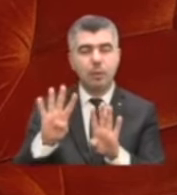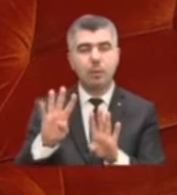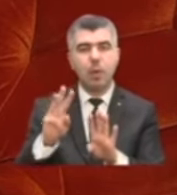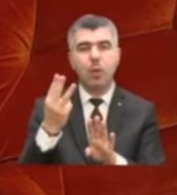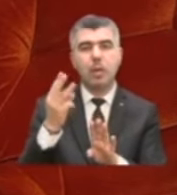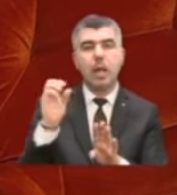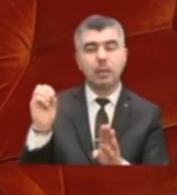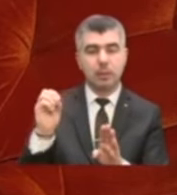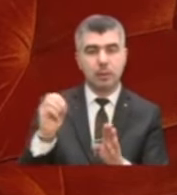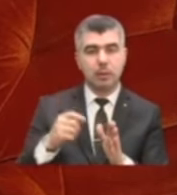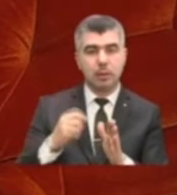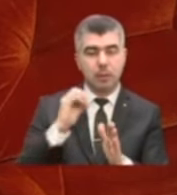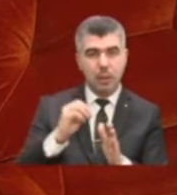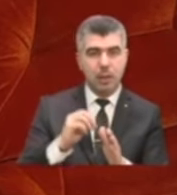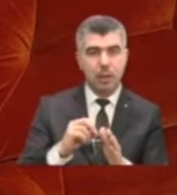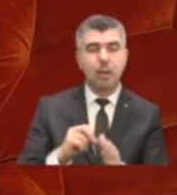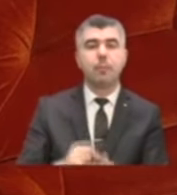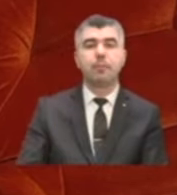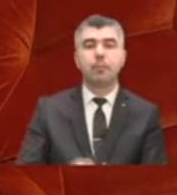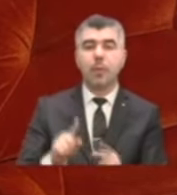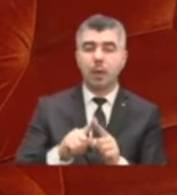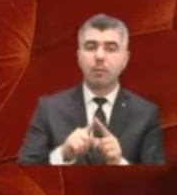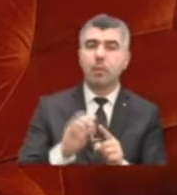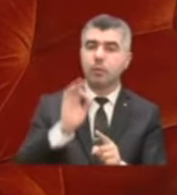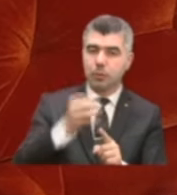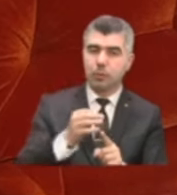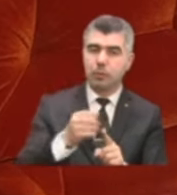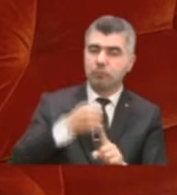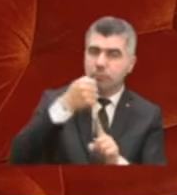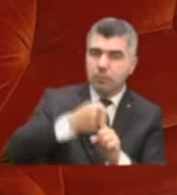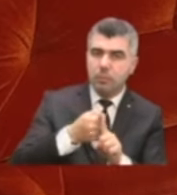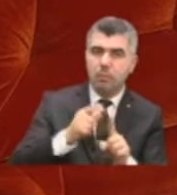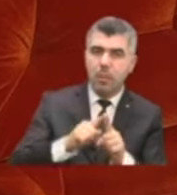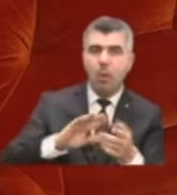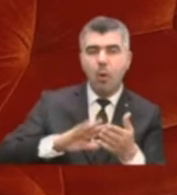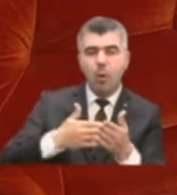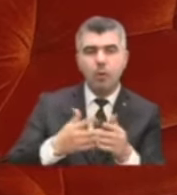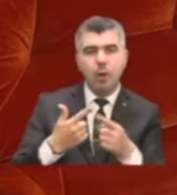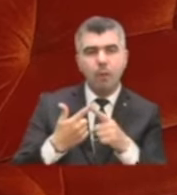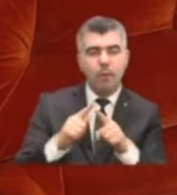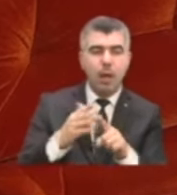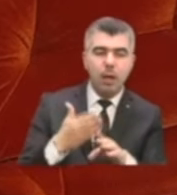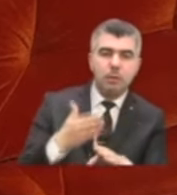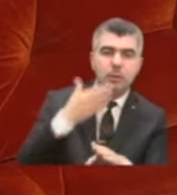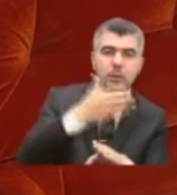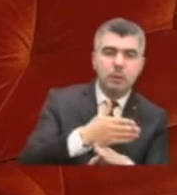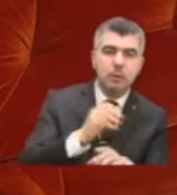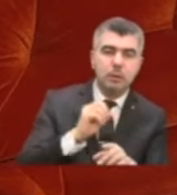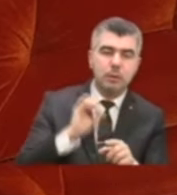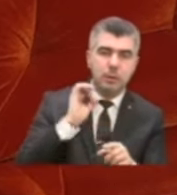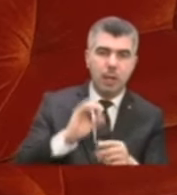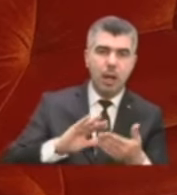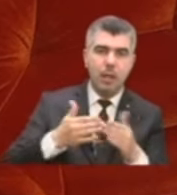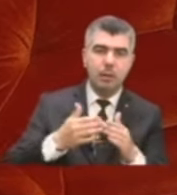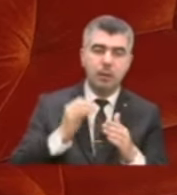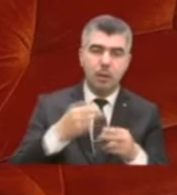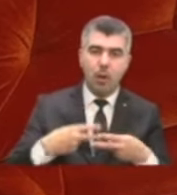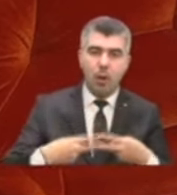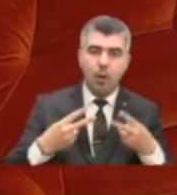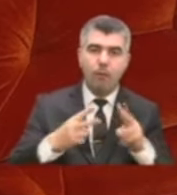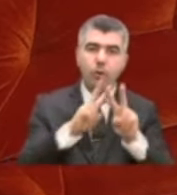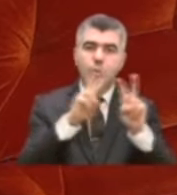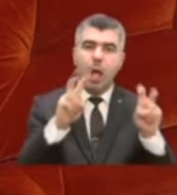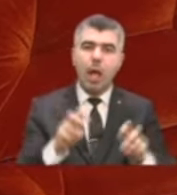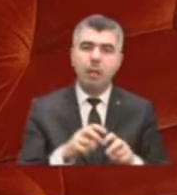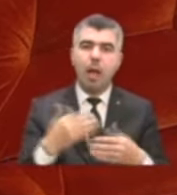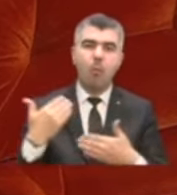في 2023، يعني كان واحد التجويد. تكلمنا على الرقمنة للولوج لمنصة خدماتي باش يكون الاستصدار ديال شهادة